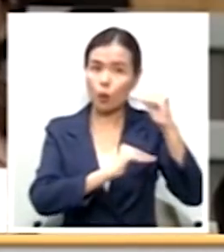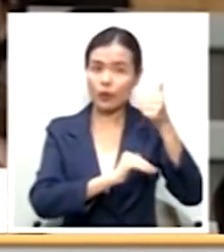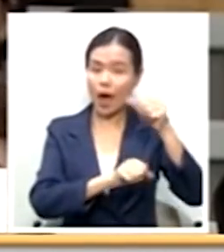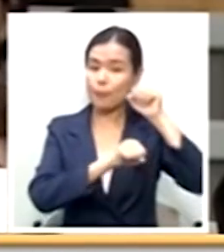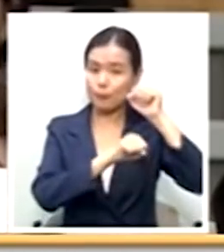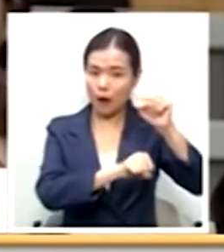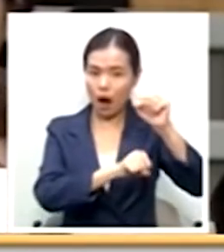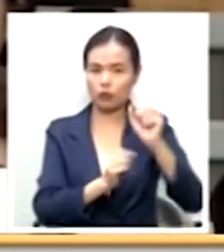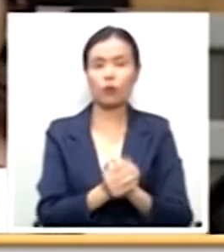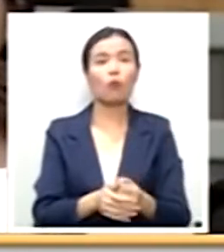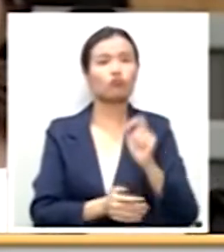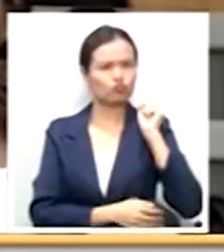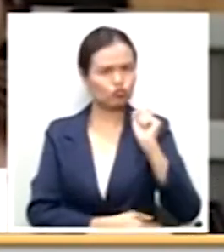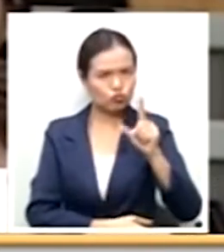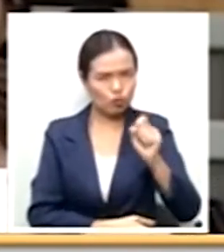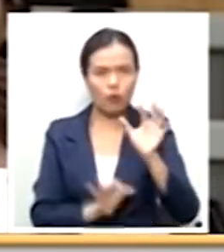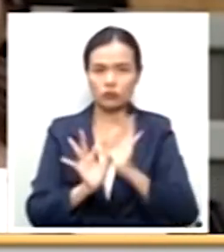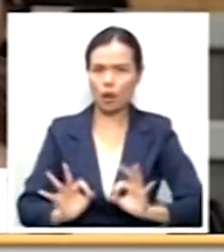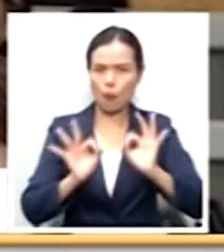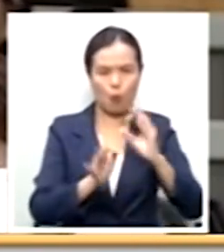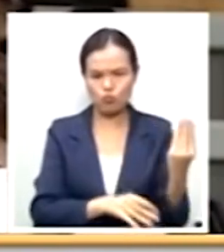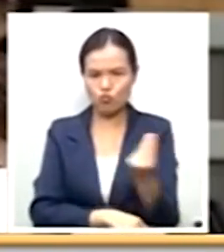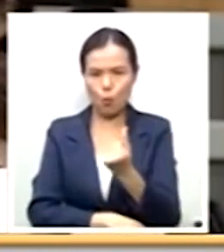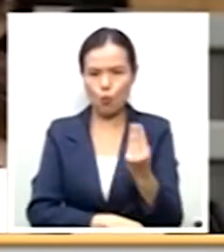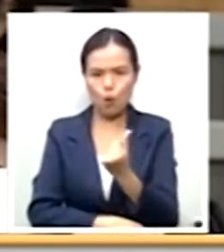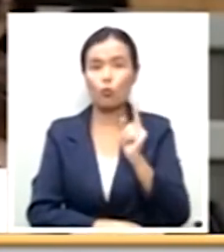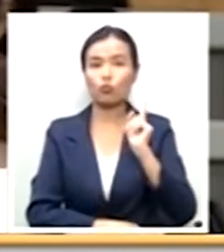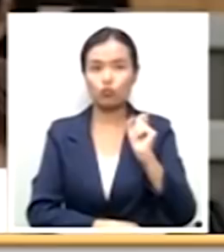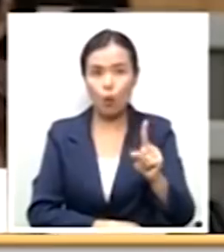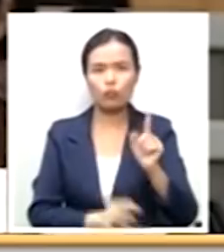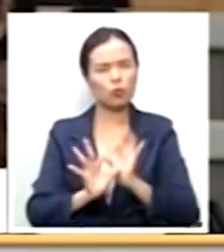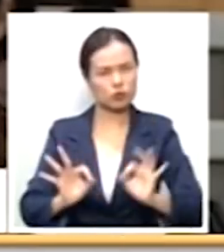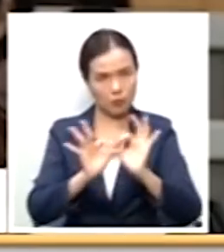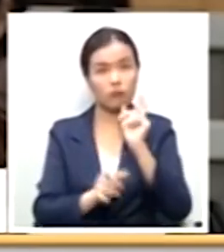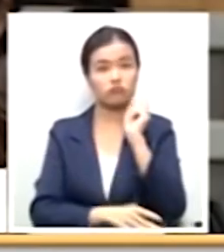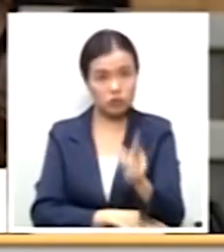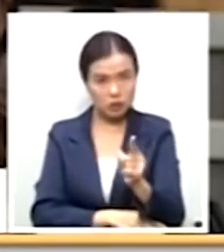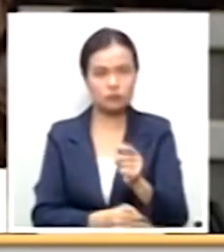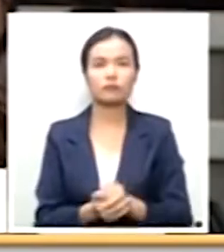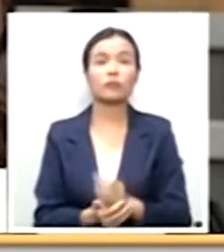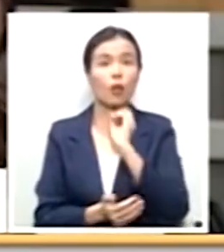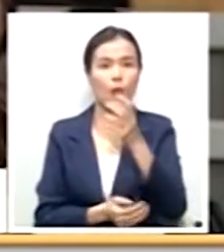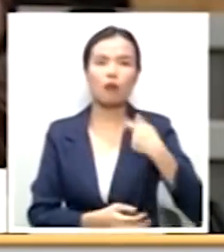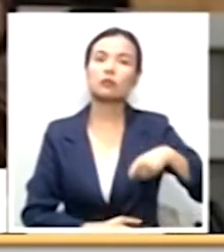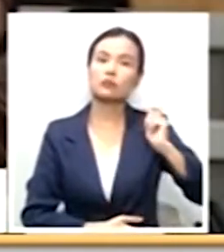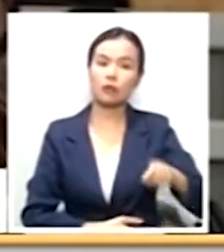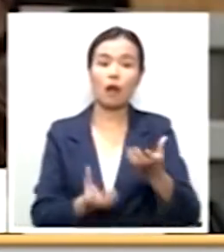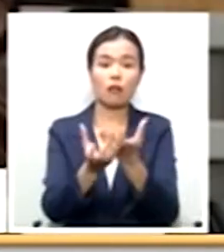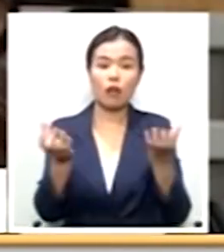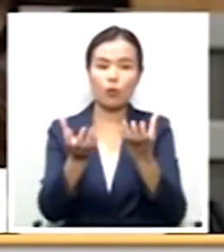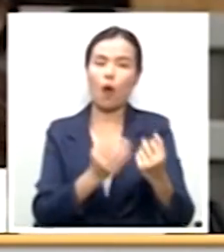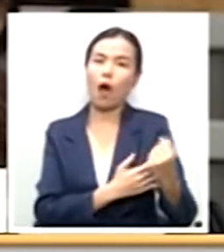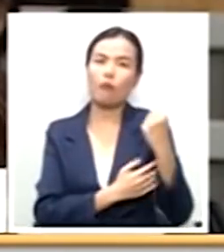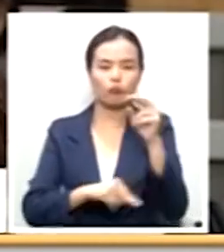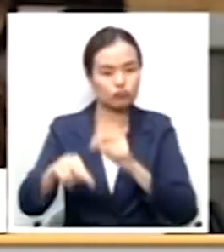กรณีฉุกเฉินที่มีความจำเป็นรีบด่วนอันมิอาจจะหลีกเลี่ยงได้ท่อนนี้ศาลรัฐธรรมนูญไม่มีอำนาจ